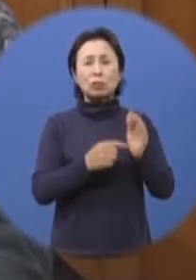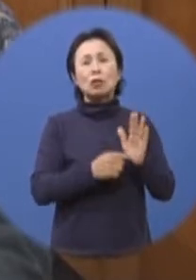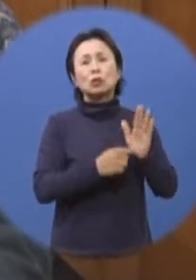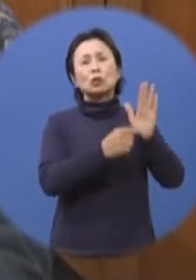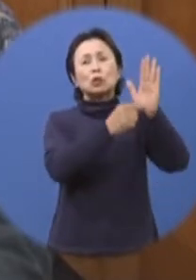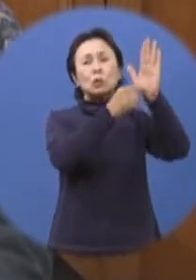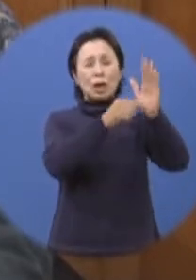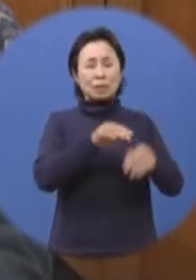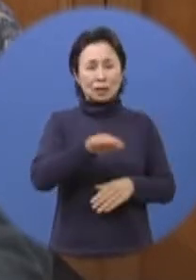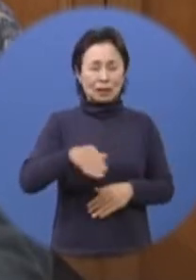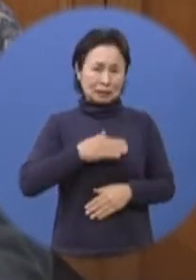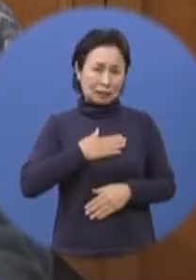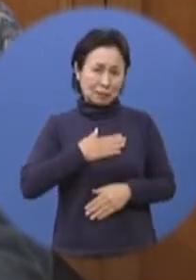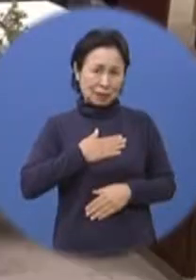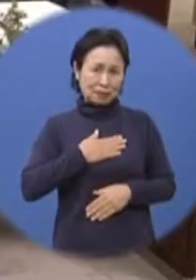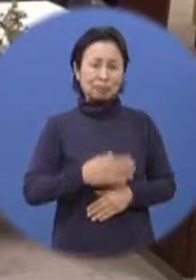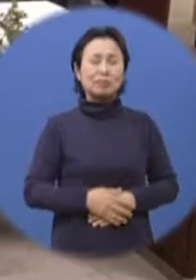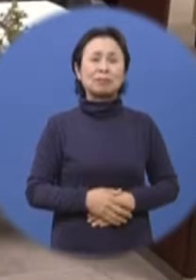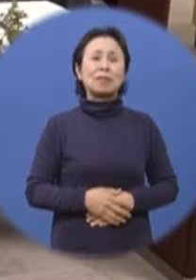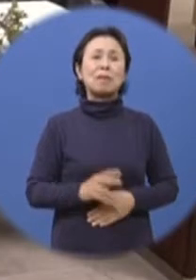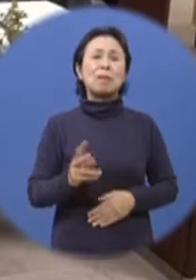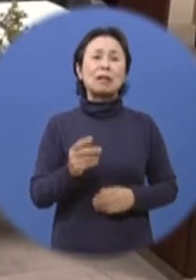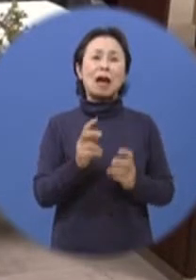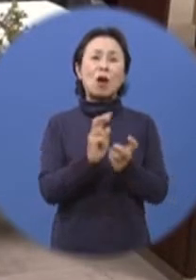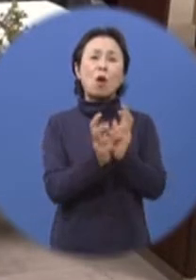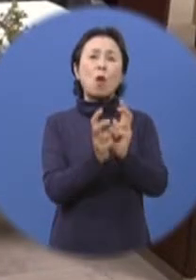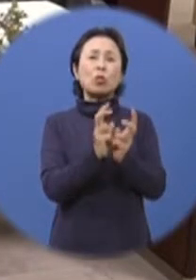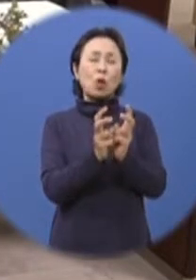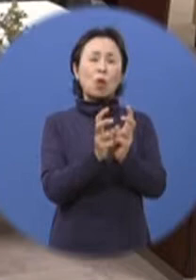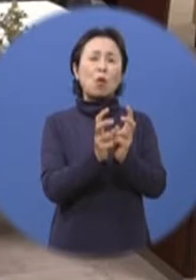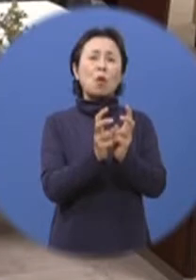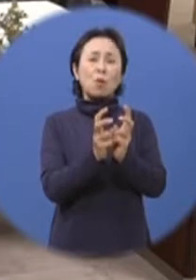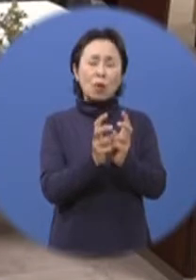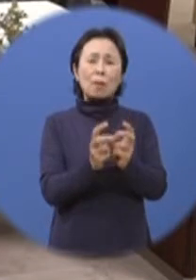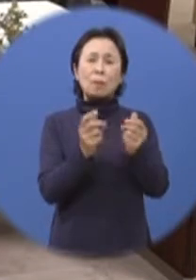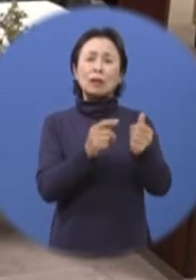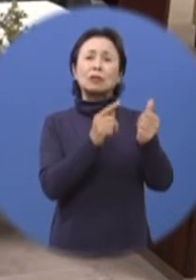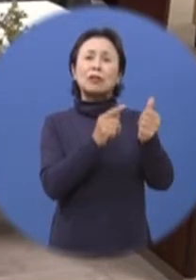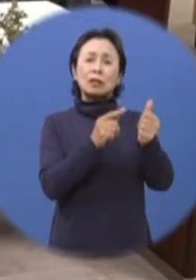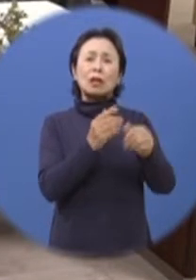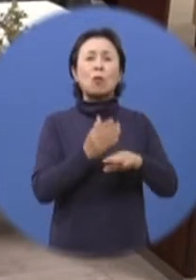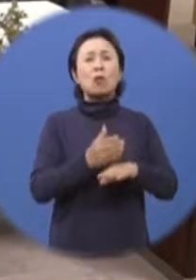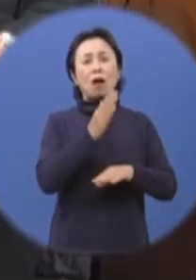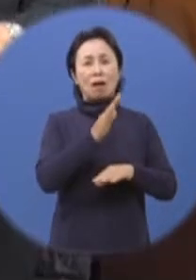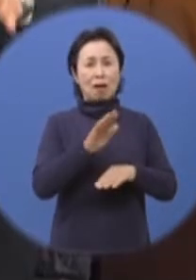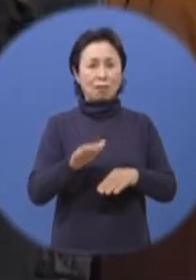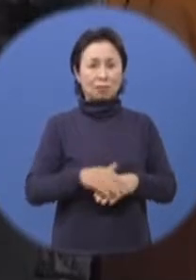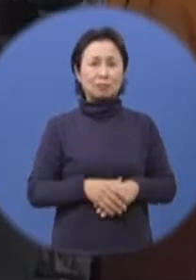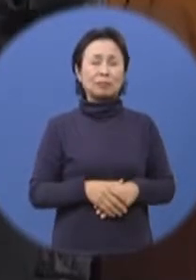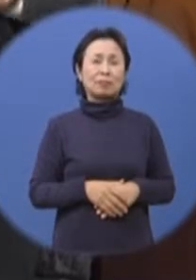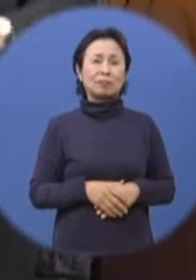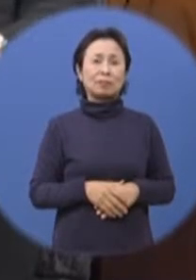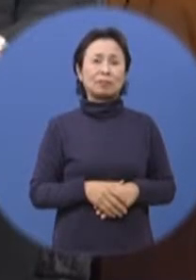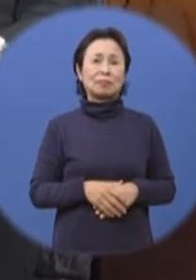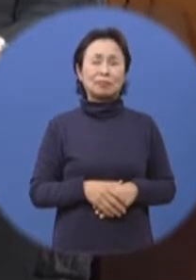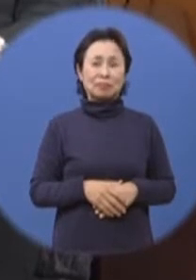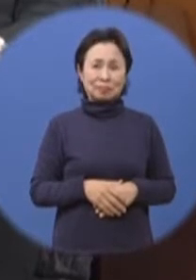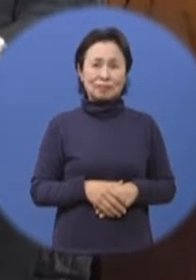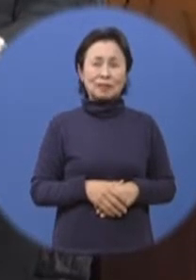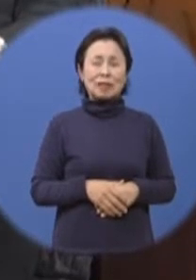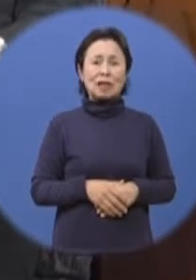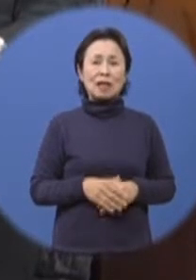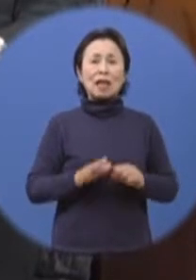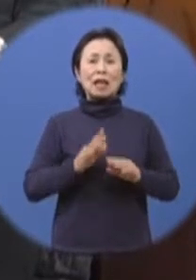ロボットに関していないね俺吉田さんの努力なしにはできないんですねaいいらー湿布やに開始ですよ